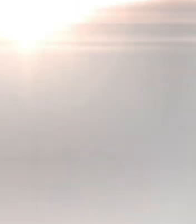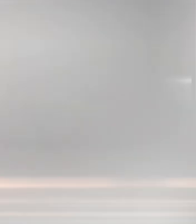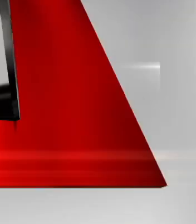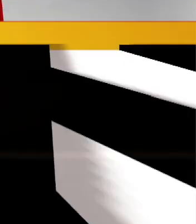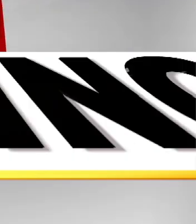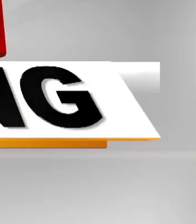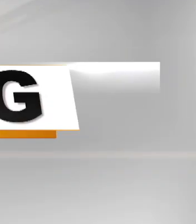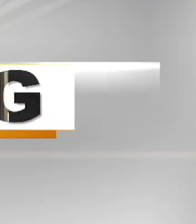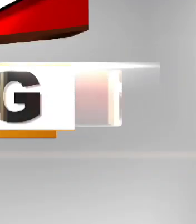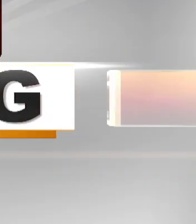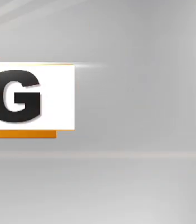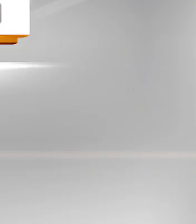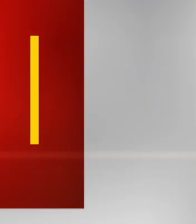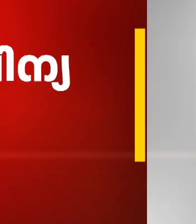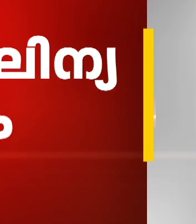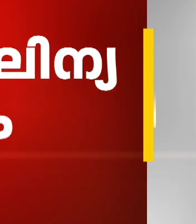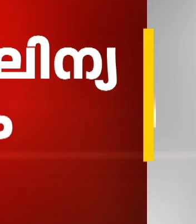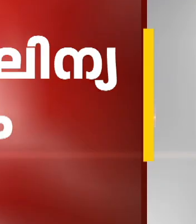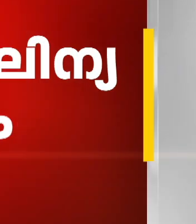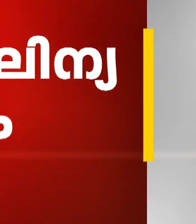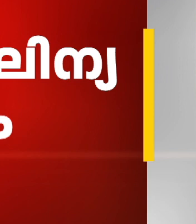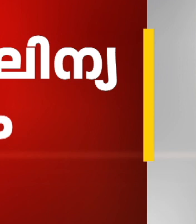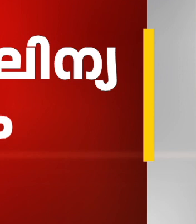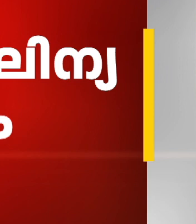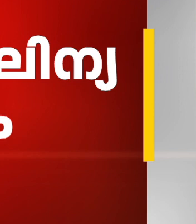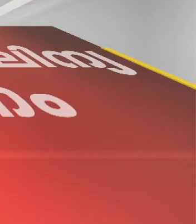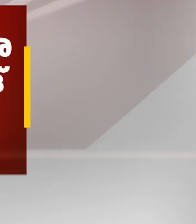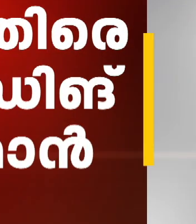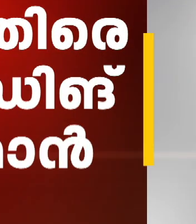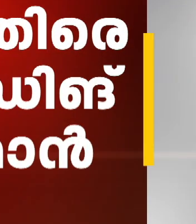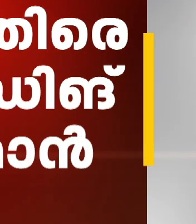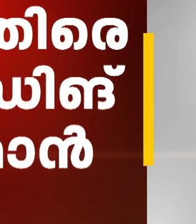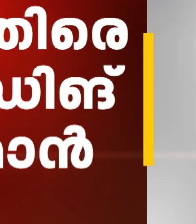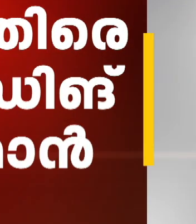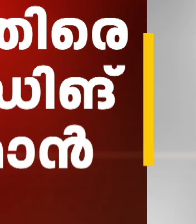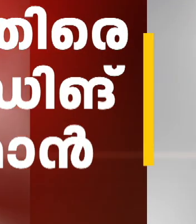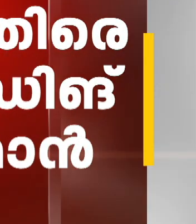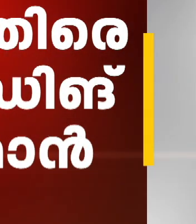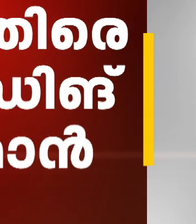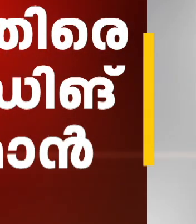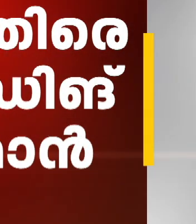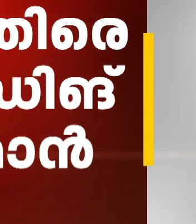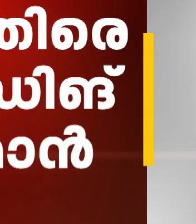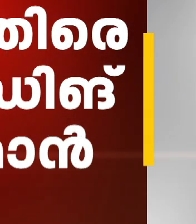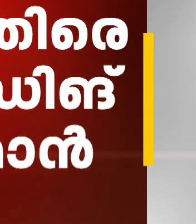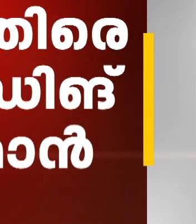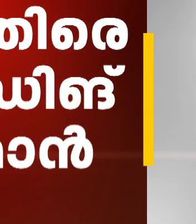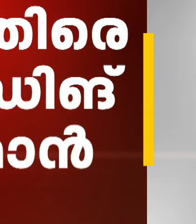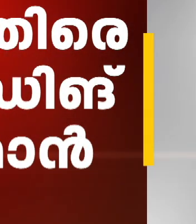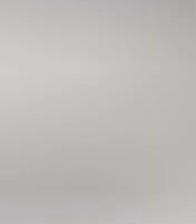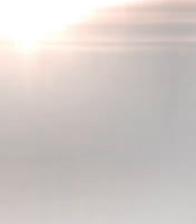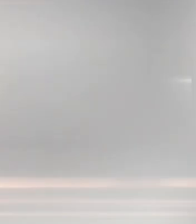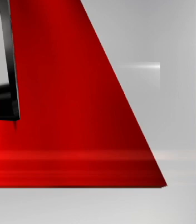ചെയ്തു. പക്ഷേ നിലവിൽ ബ്രഹ്മപുരത്തെ മാലിന്യവുമായി ബന്ധപ്പെട്ട് കൊച്ചിൻ കോർപ്പറേഷനിലെ വലിയ രീതിയിലുള്ള വിമർശനങ്ങൾ ഉയർന്നു വരികയാണ്. പ്രത്യേകിച്ച് ഭരണപക്ഷത്ത്